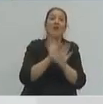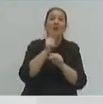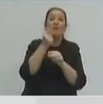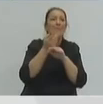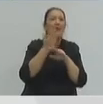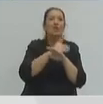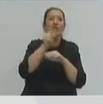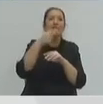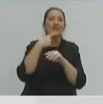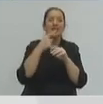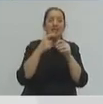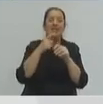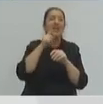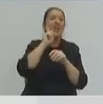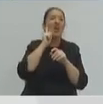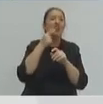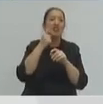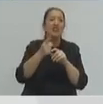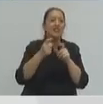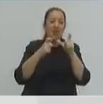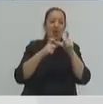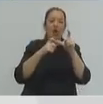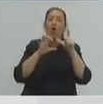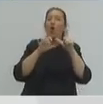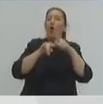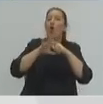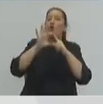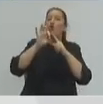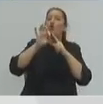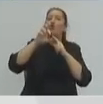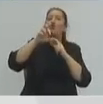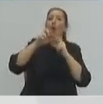shop dediniz Tarık Bey. Tam olarak ne demek shopping shop?